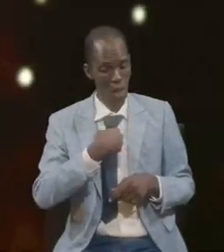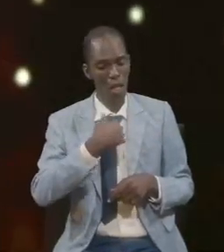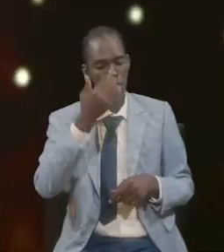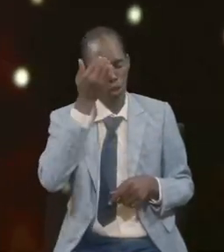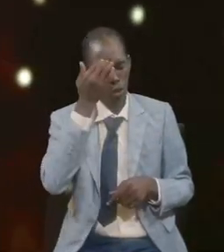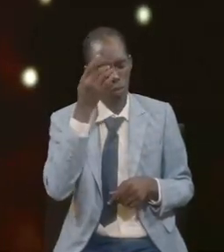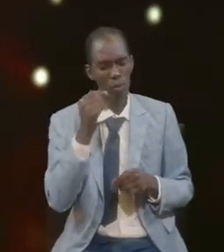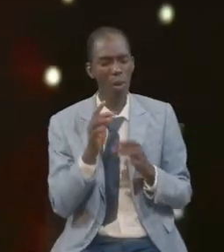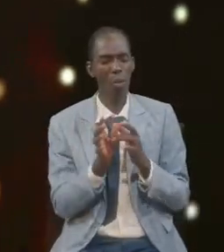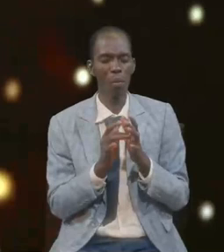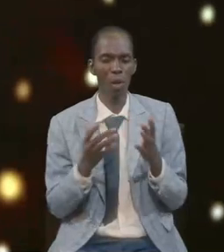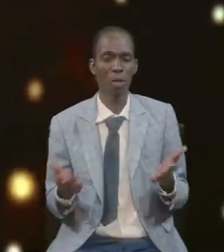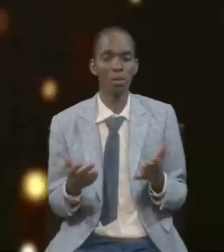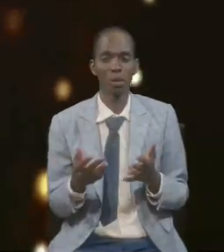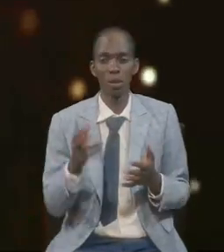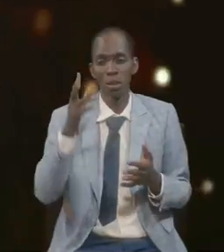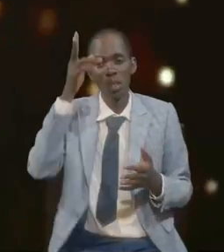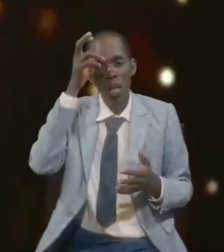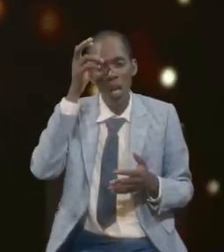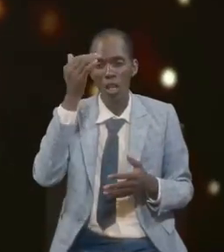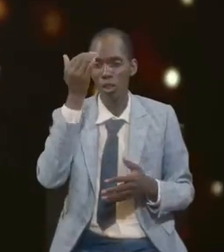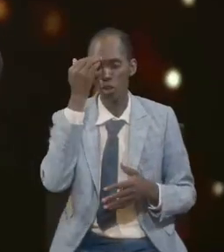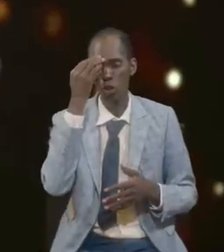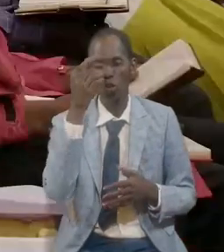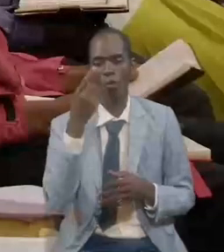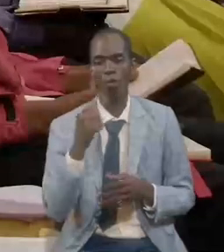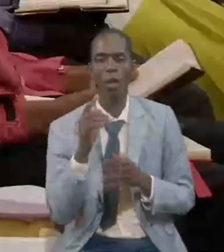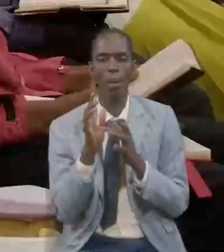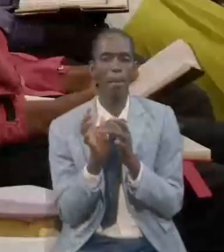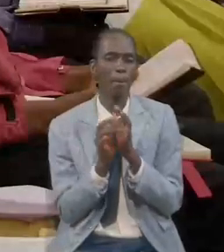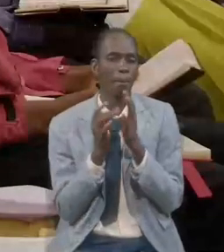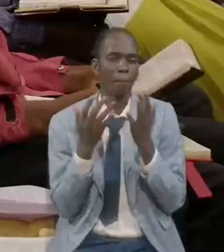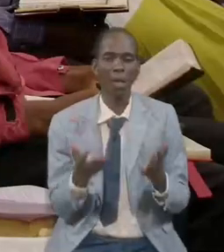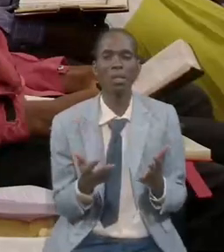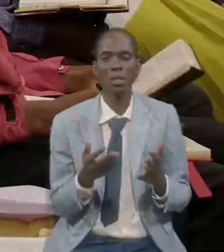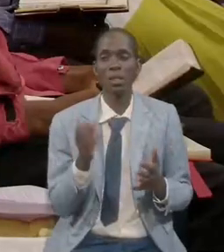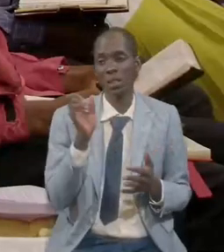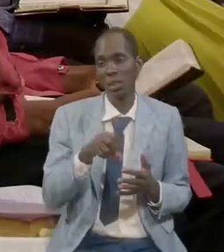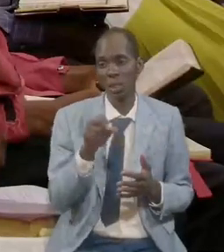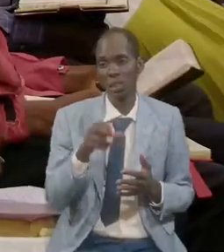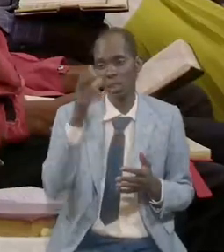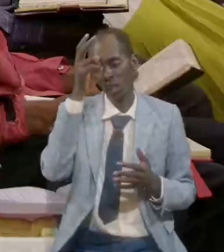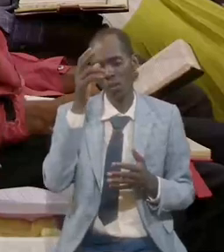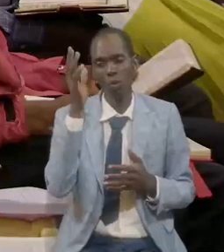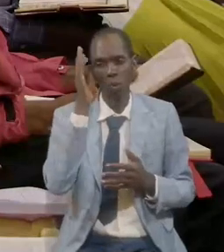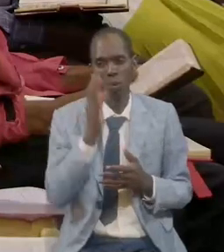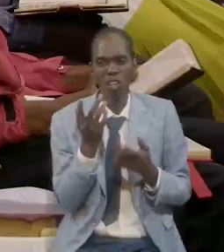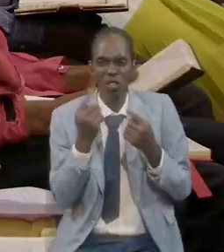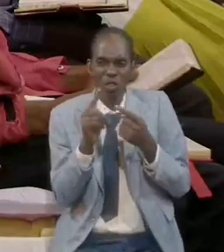je connais la Bible. Satan connaît la Bible. Oui, quoi qu'il la